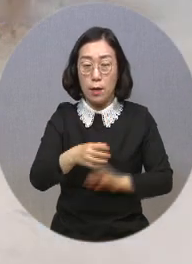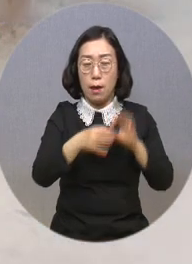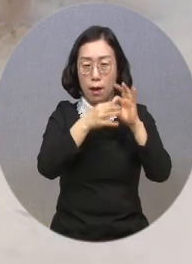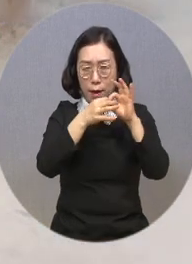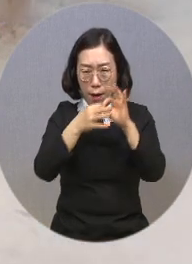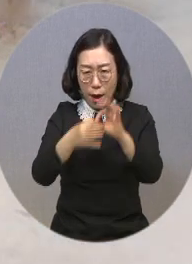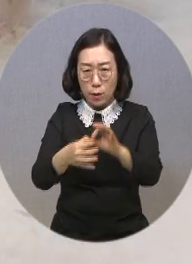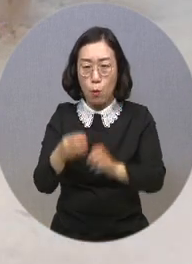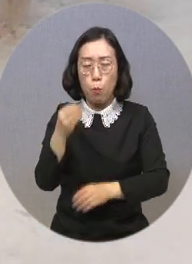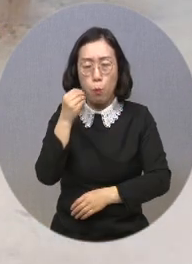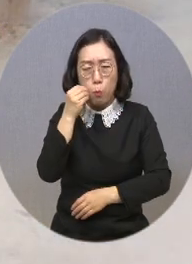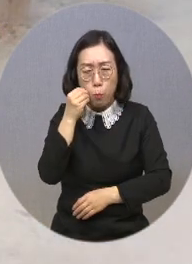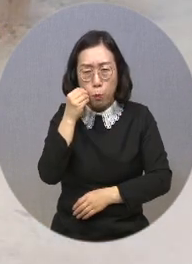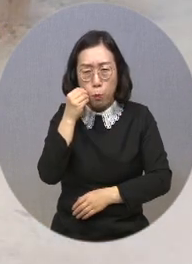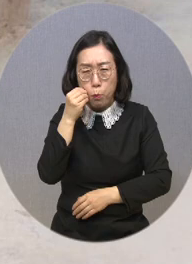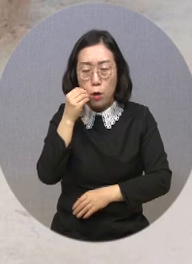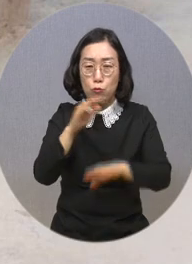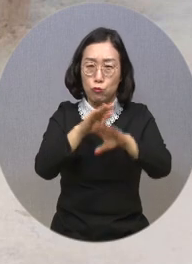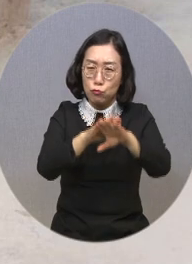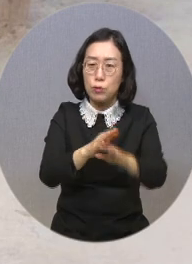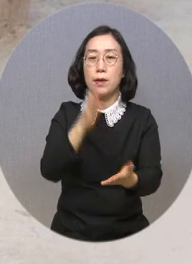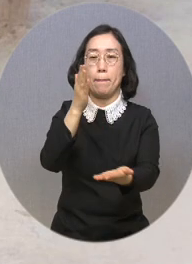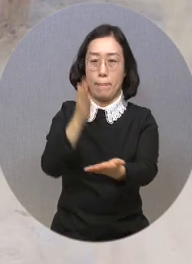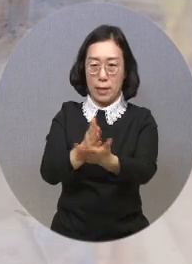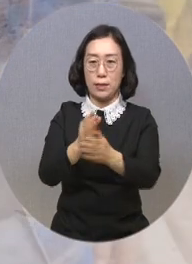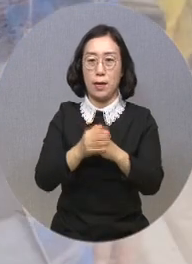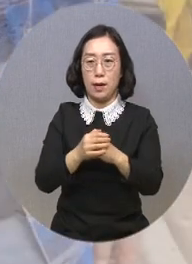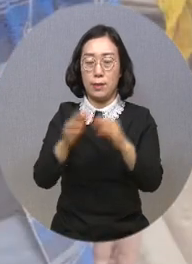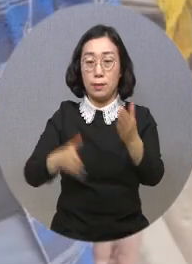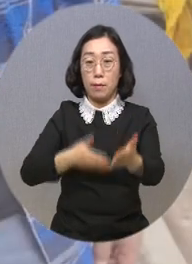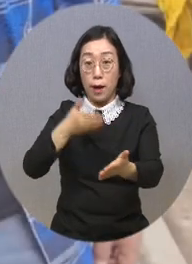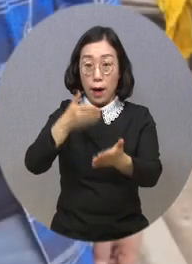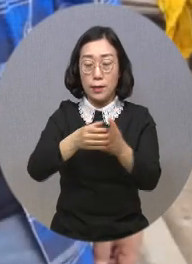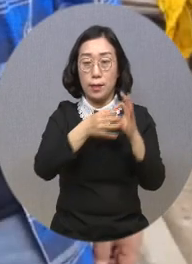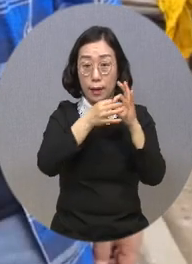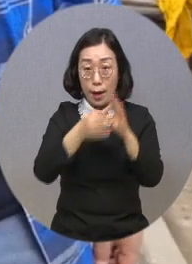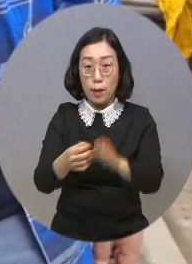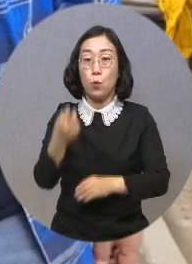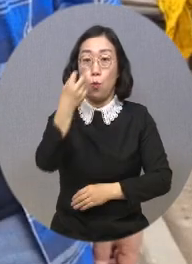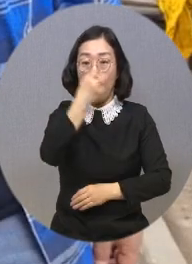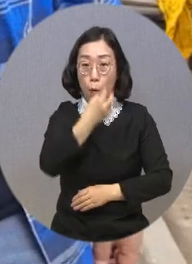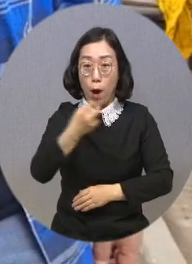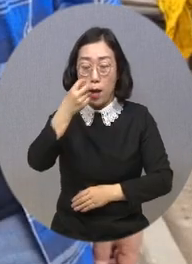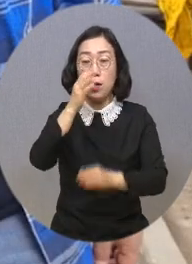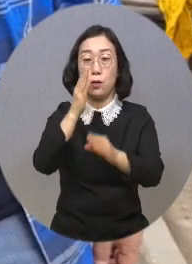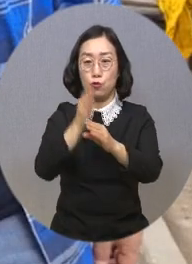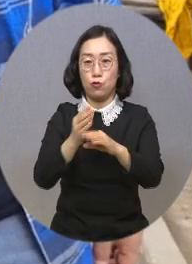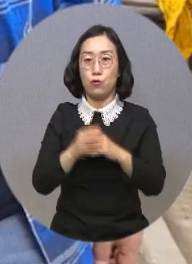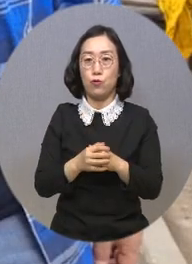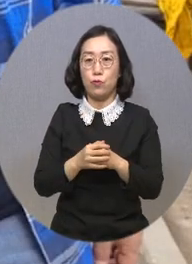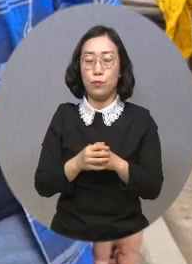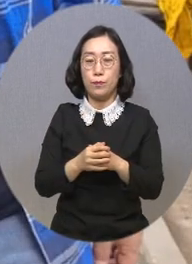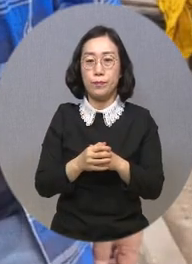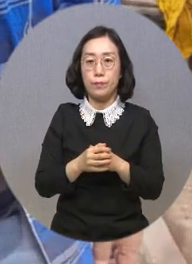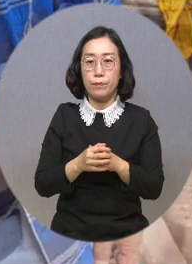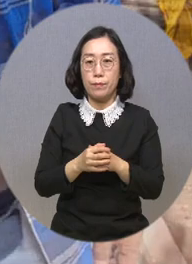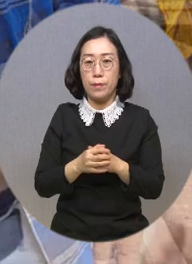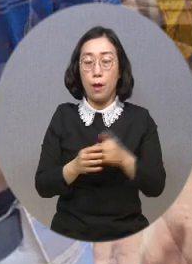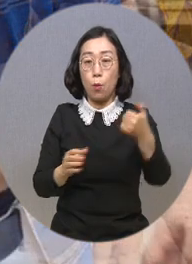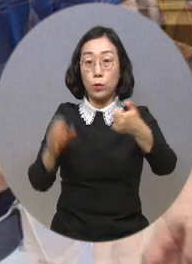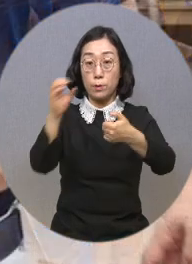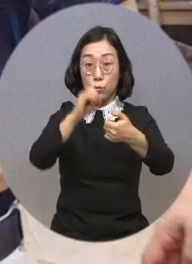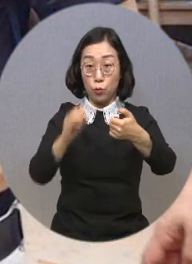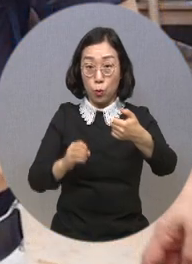우물을 절대 만들지 말자. 네. 그래서 지금까지 사후관리를 철저히 하고 있고요. 그러니까 지금 50호를